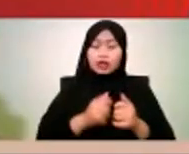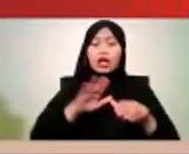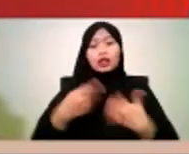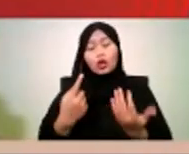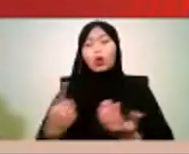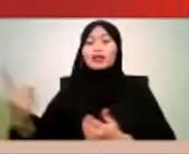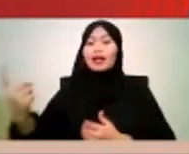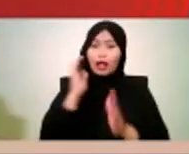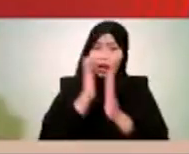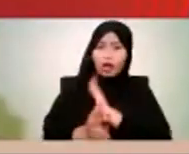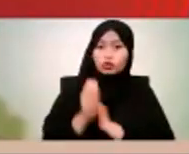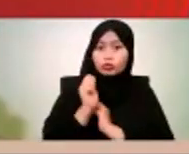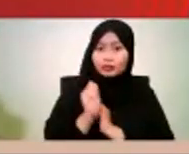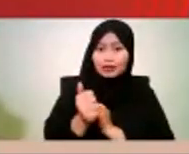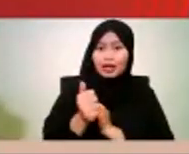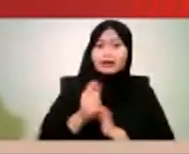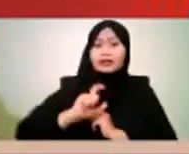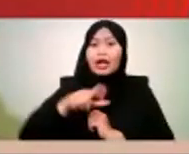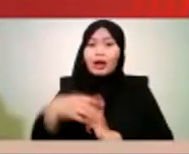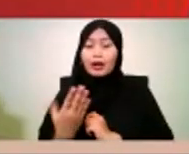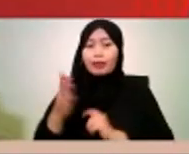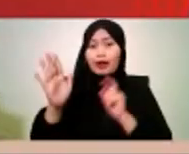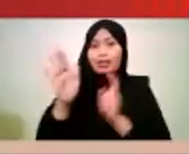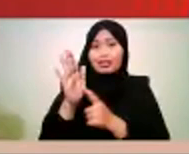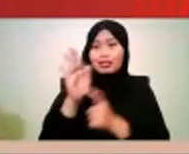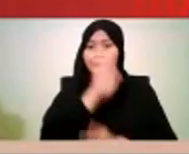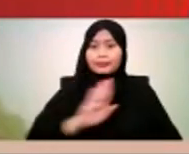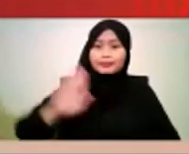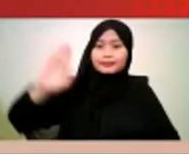secara langsung dengan menekan fitur reisen